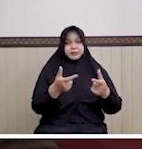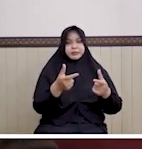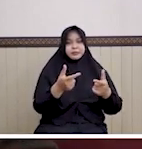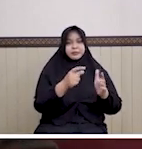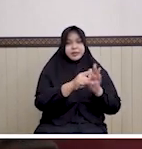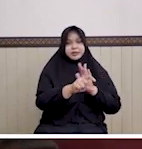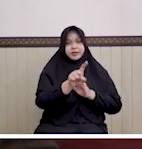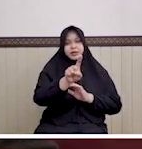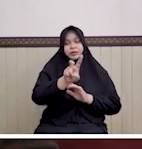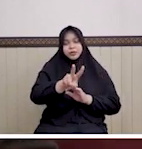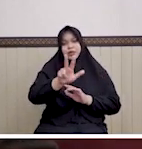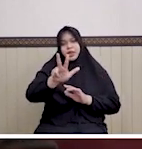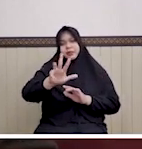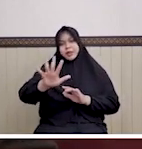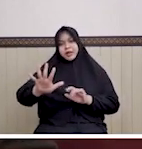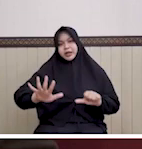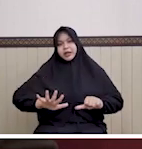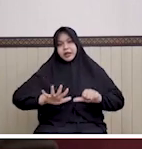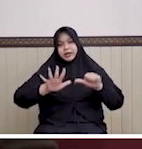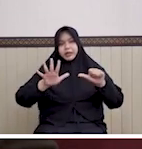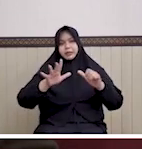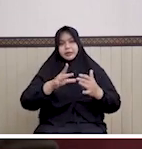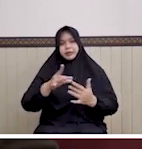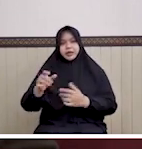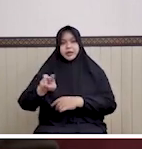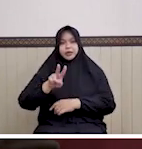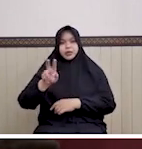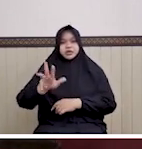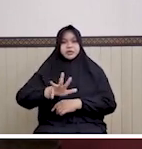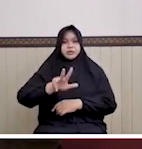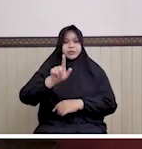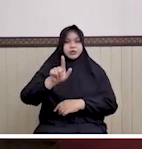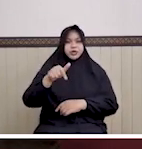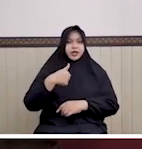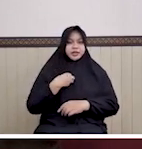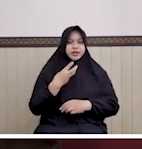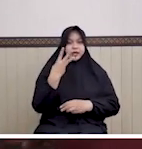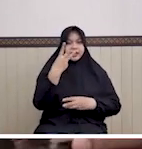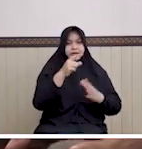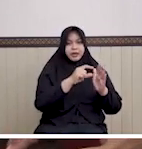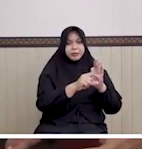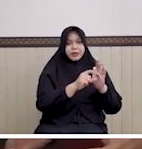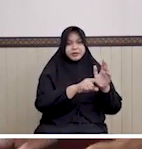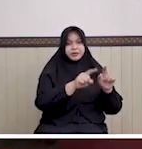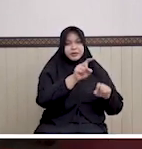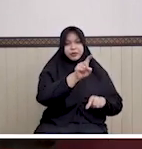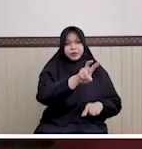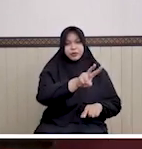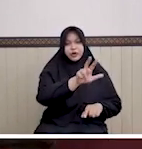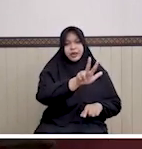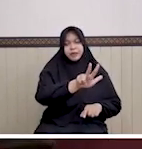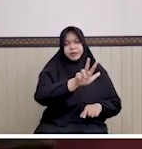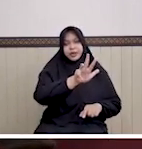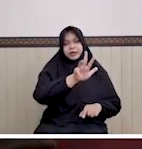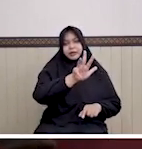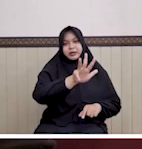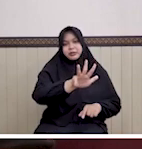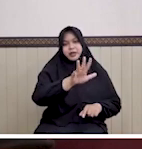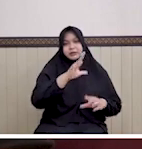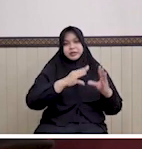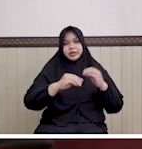286 di Alternatif kan dengan dua 91 Jadi ada tiga pasal 285 bicara